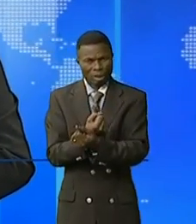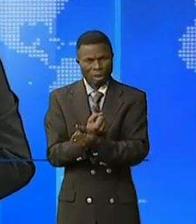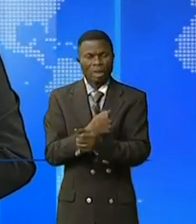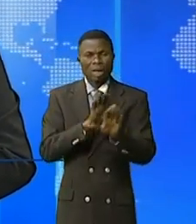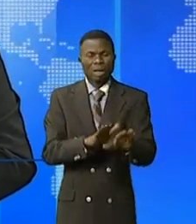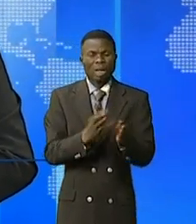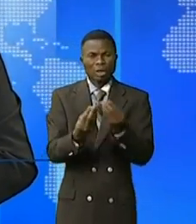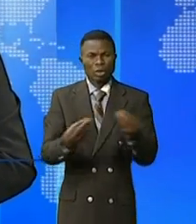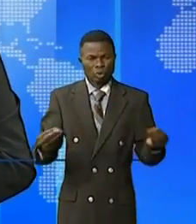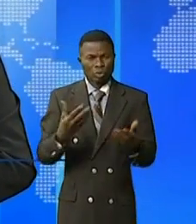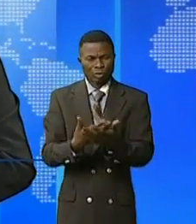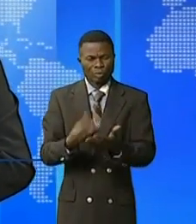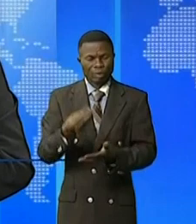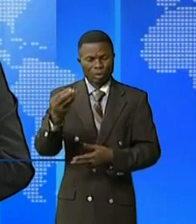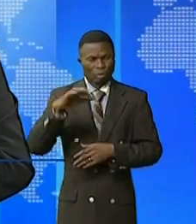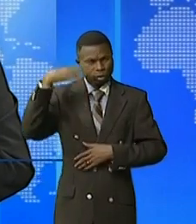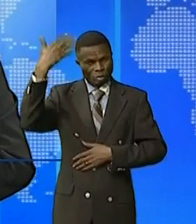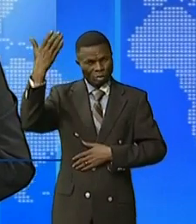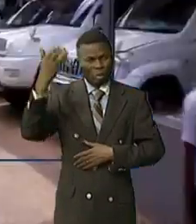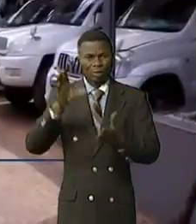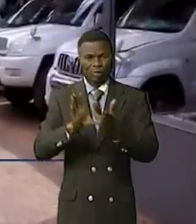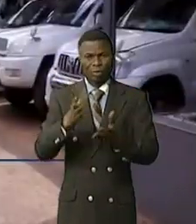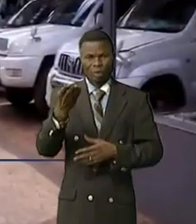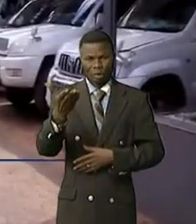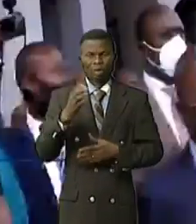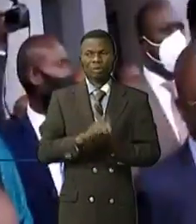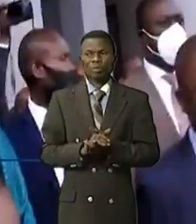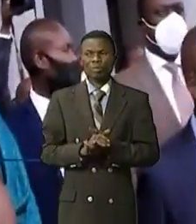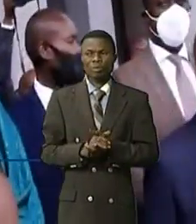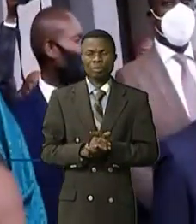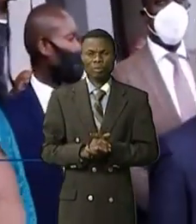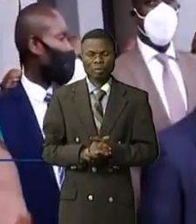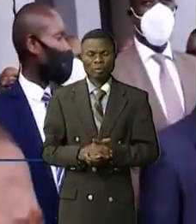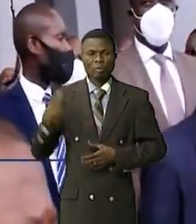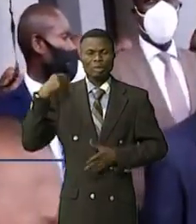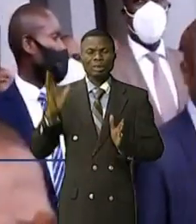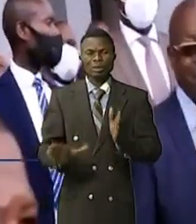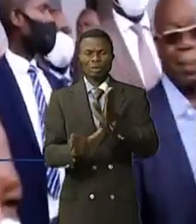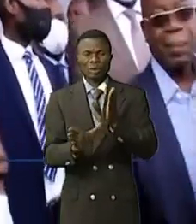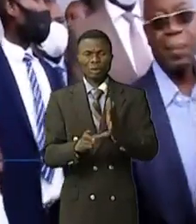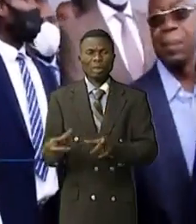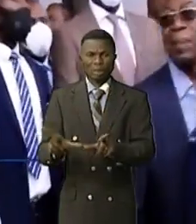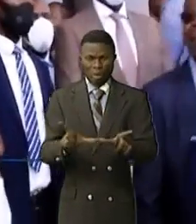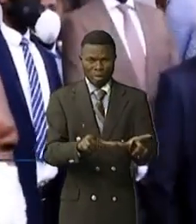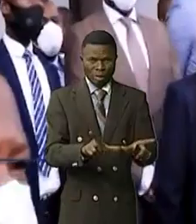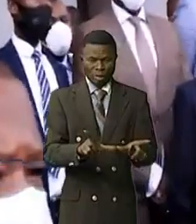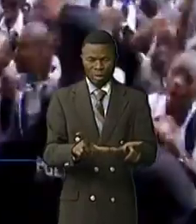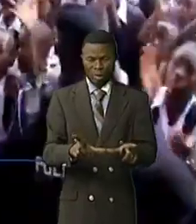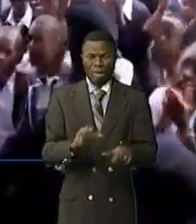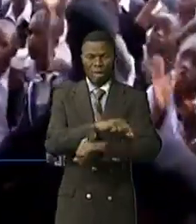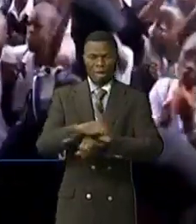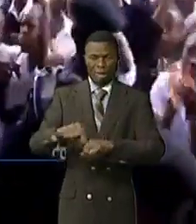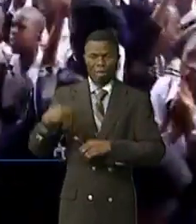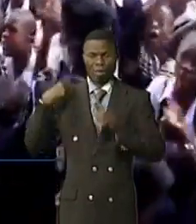attendant une solution heureuse. Regardez. Madame le gouverneur intérimaire du Lualaba sur les parvis du gouvernorat.